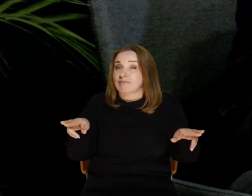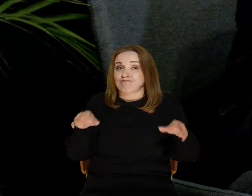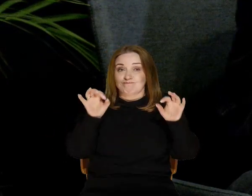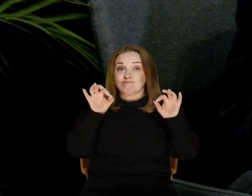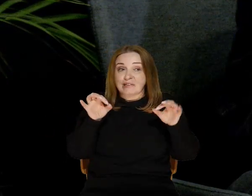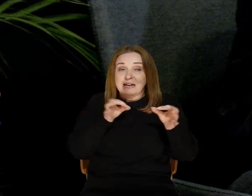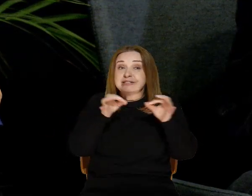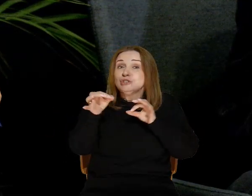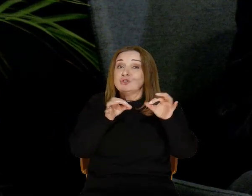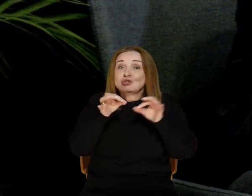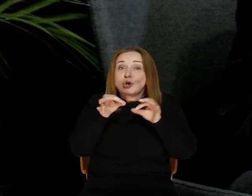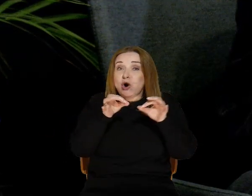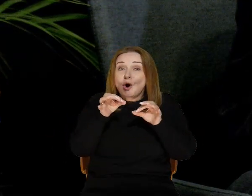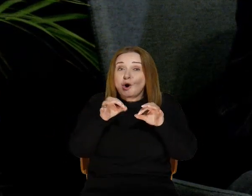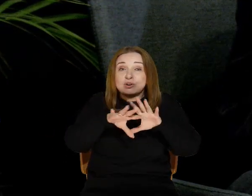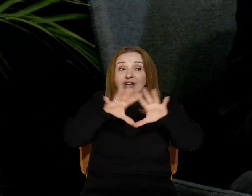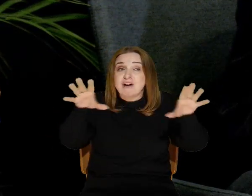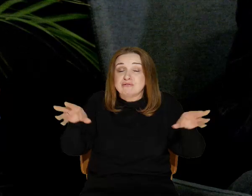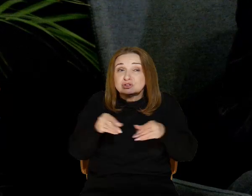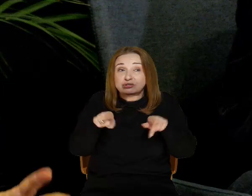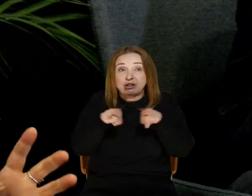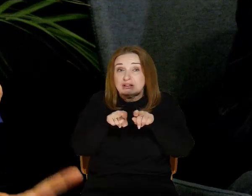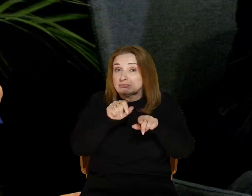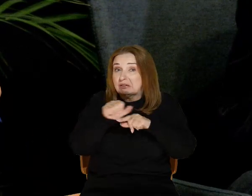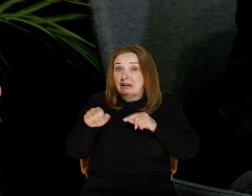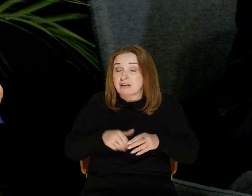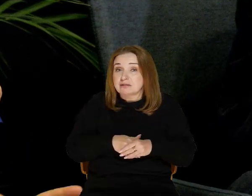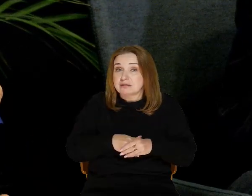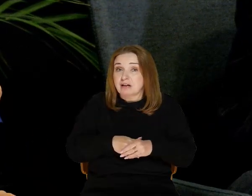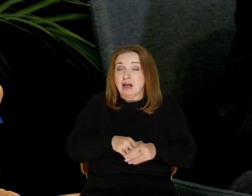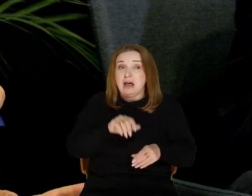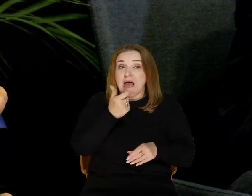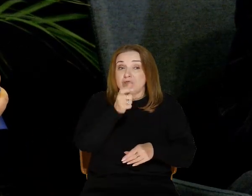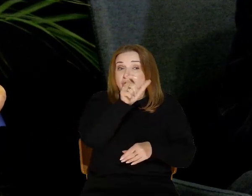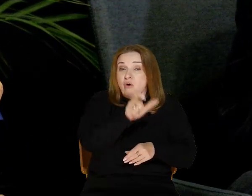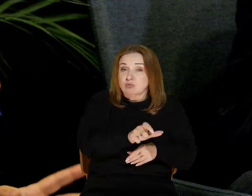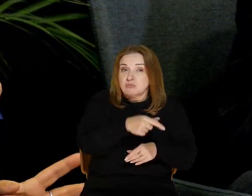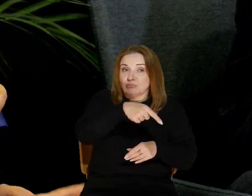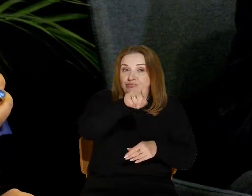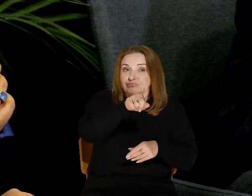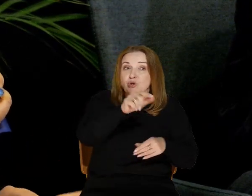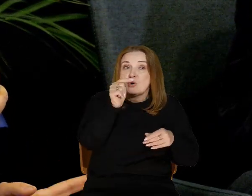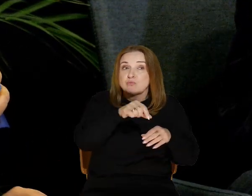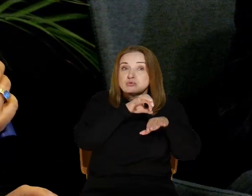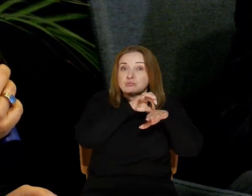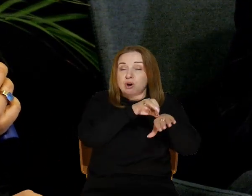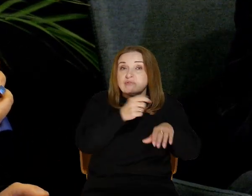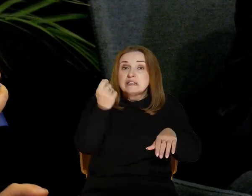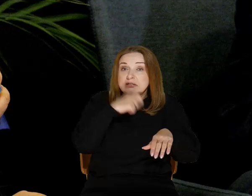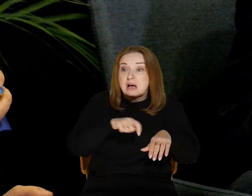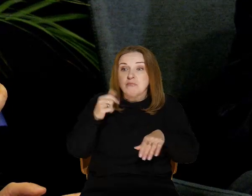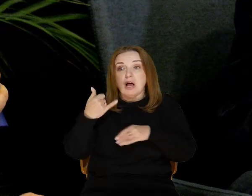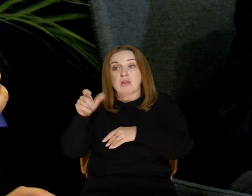tych historii włożyć do jednego worka, tak mi się wydaje. Jedni ludzie byli skazani na eksterminację, a drudzy nie byli